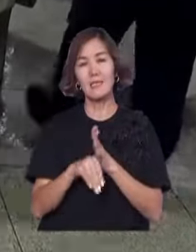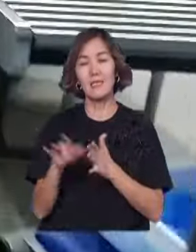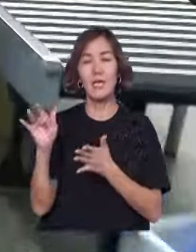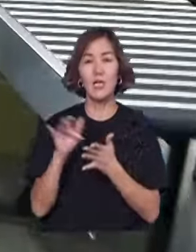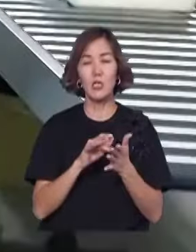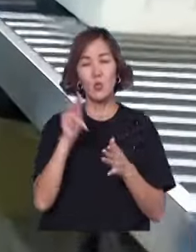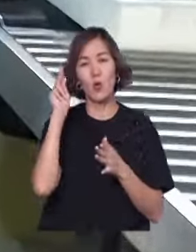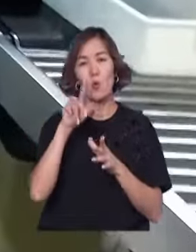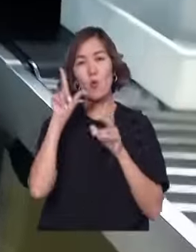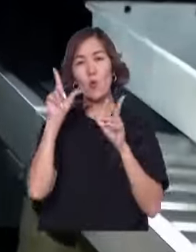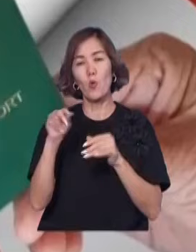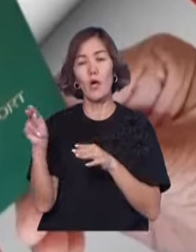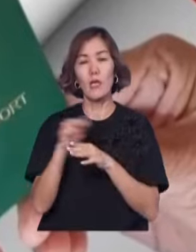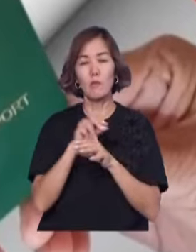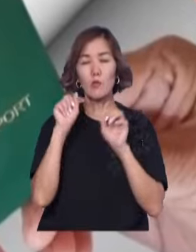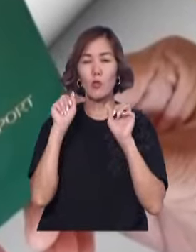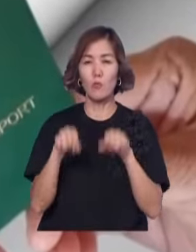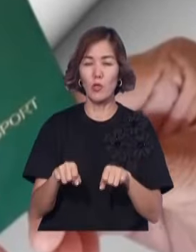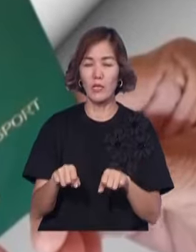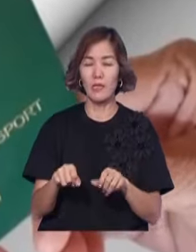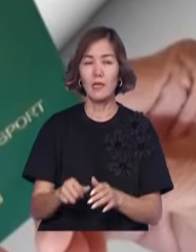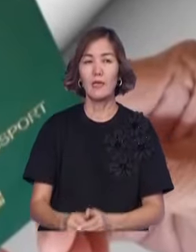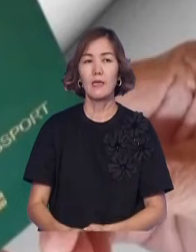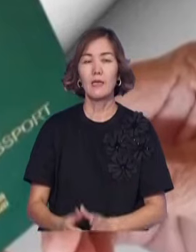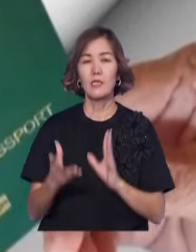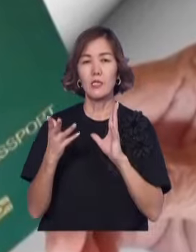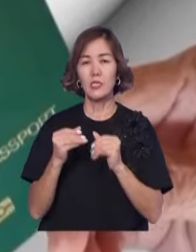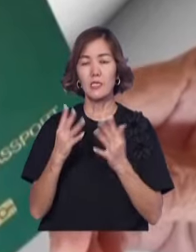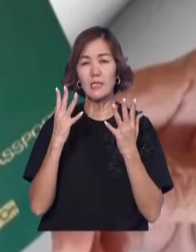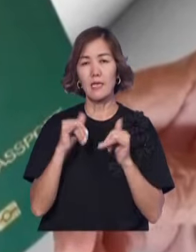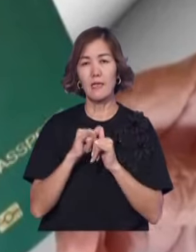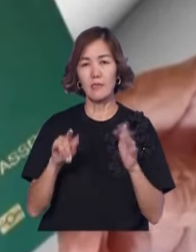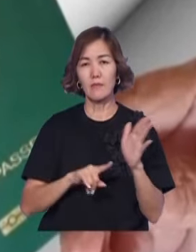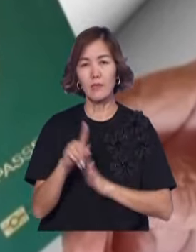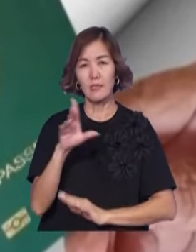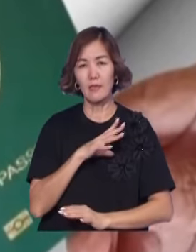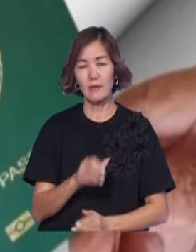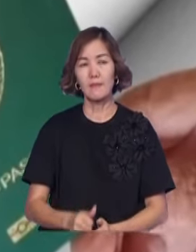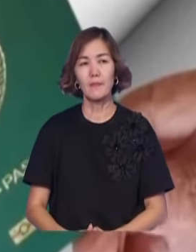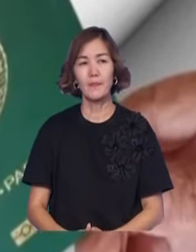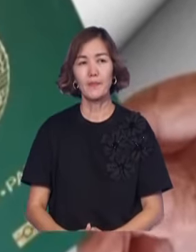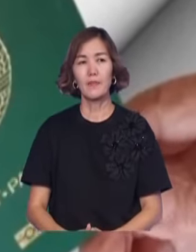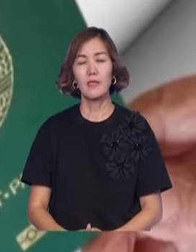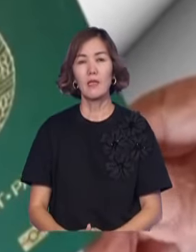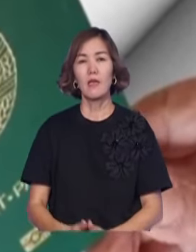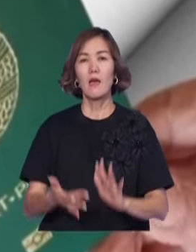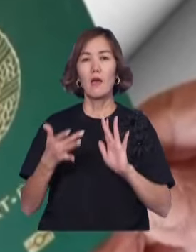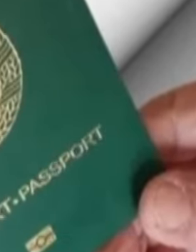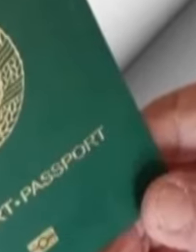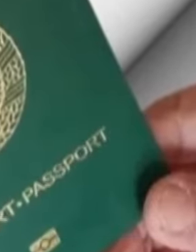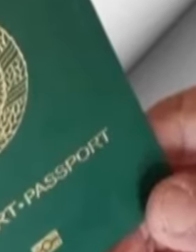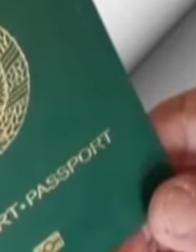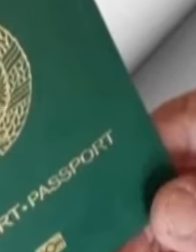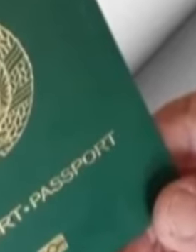қыдыруға, оқуға, ем алуға баратын отандастарымыздың саны жыл санап артып отыр. Ғаламтор ақпараттармен